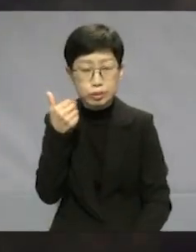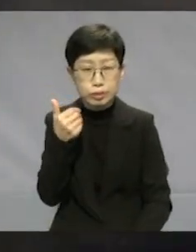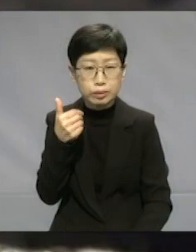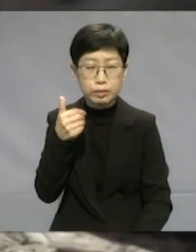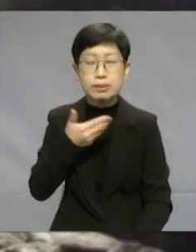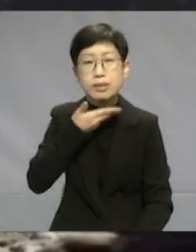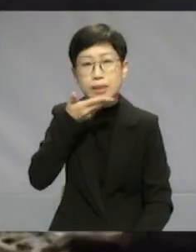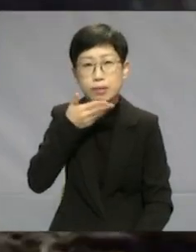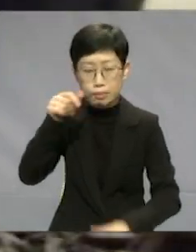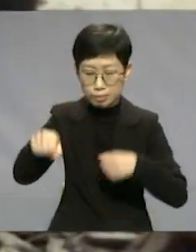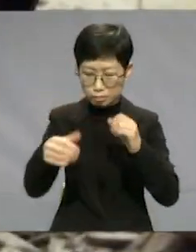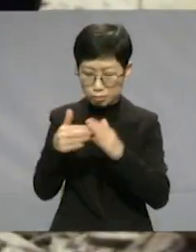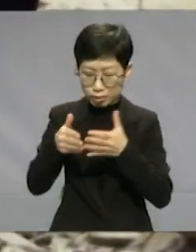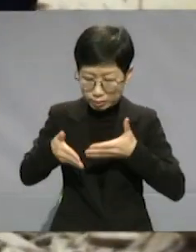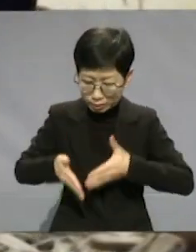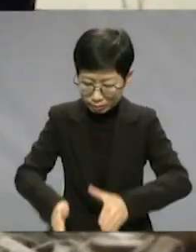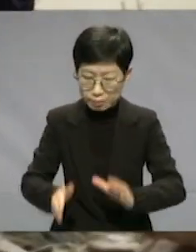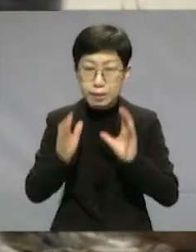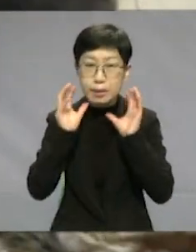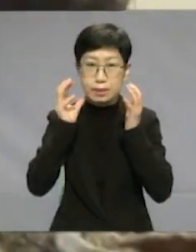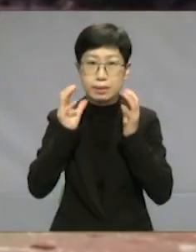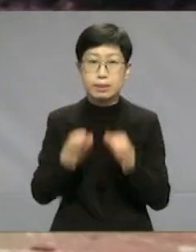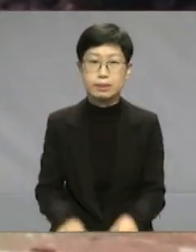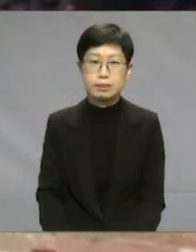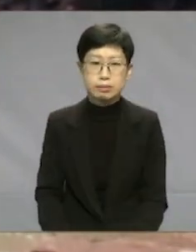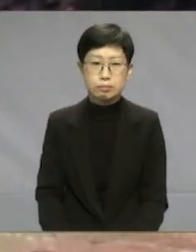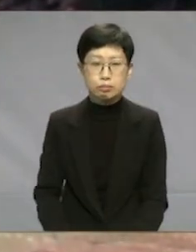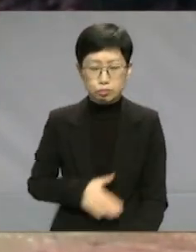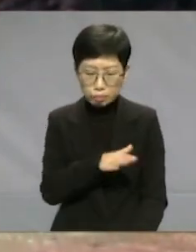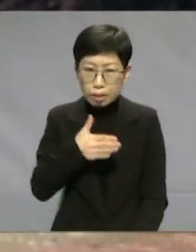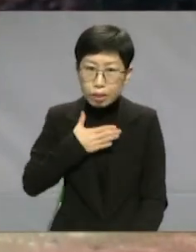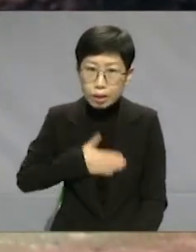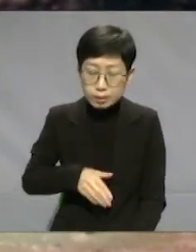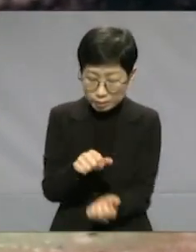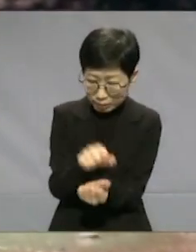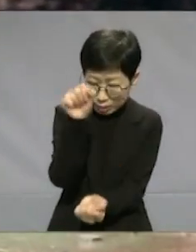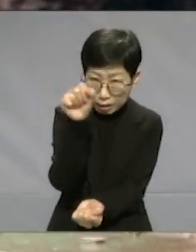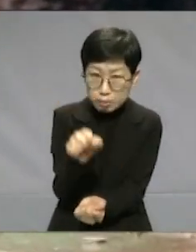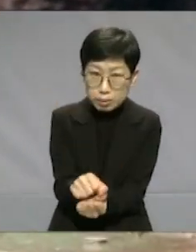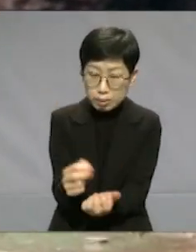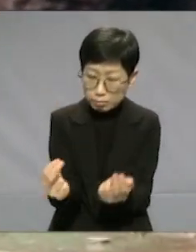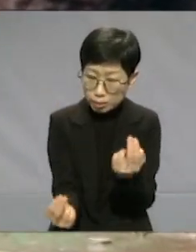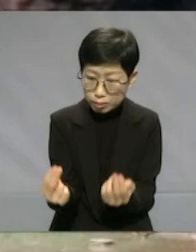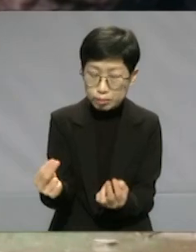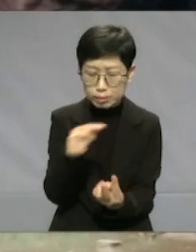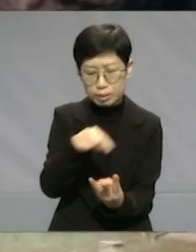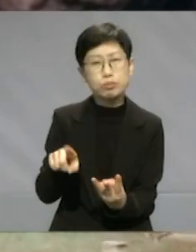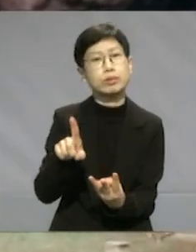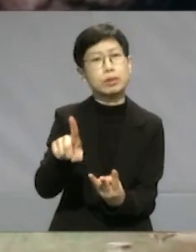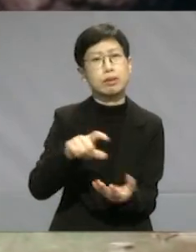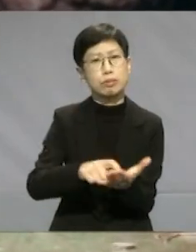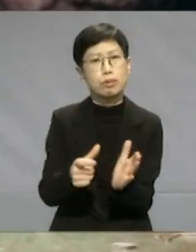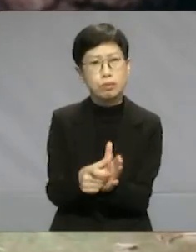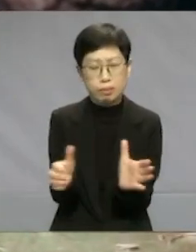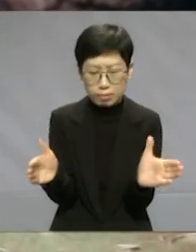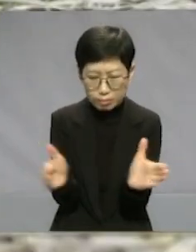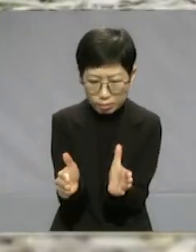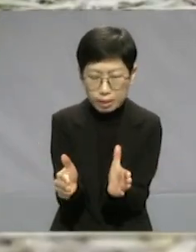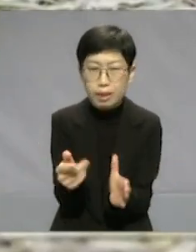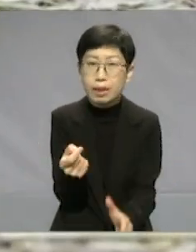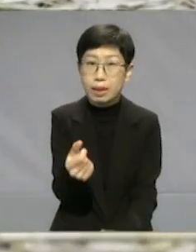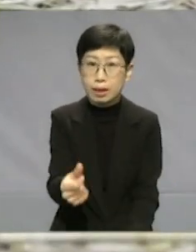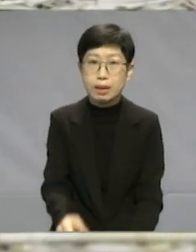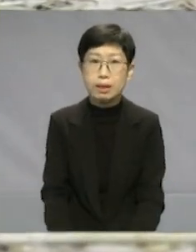동물원에서 태어난 피그미 하아인 우리가 아는 하마의 1분 크기에 불과하답니다 야생에 사는